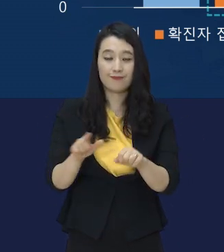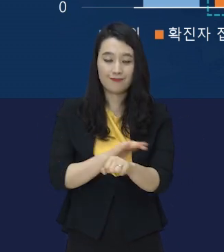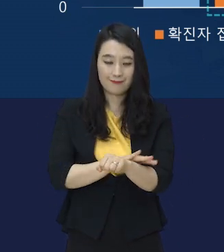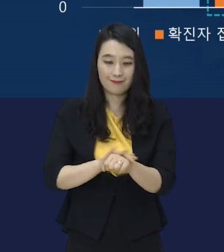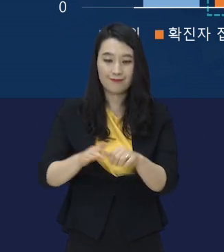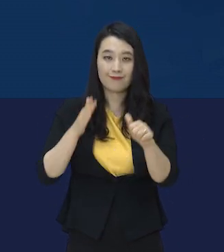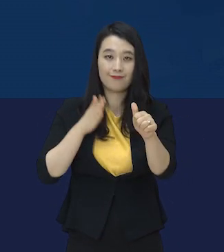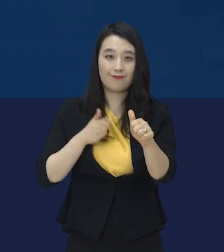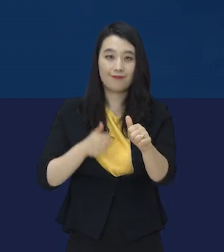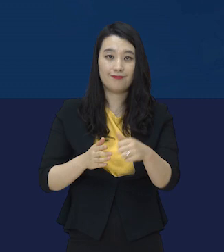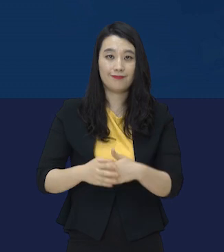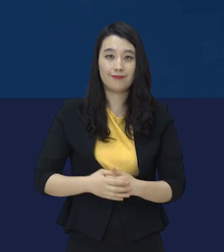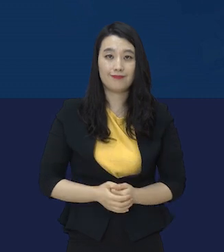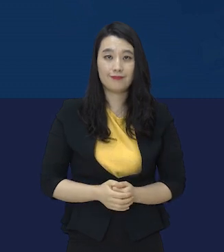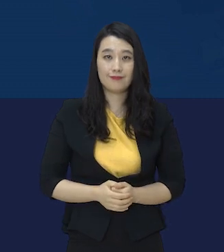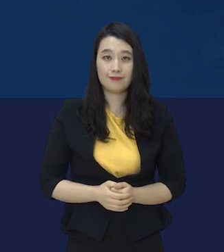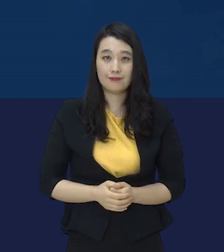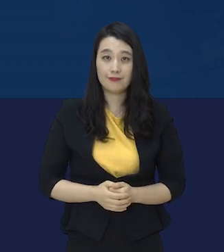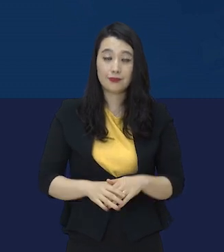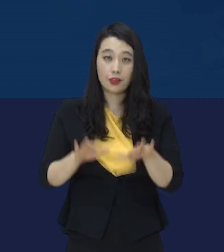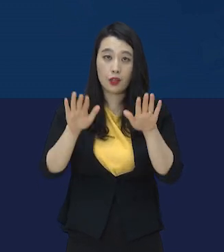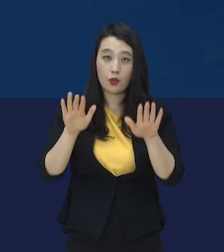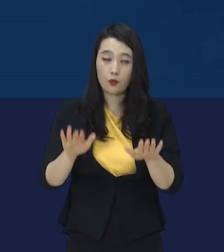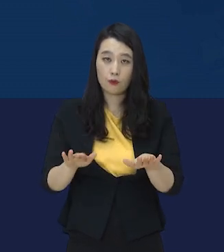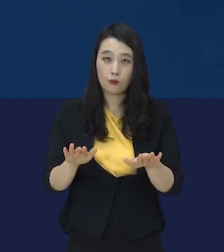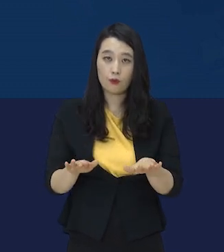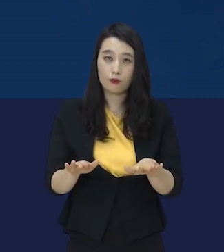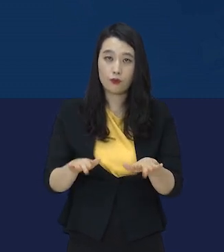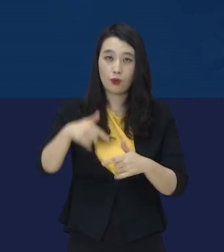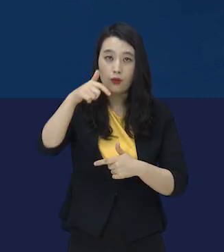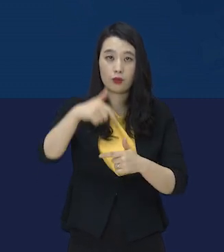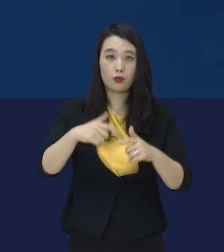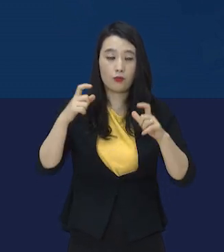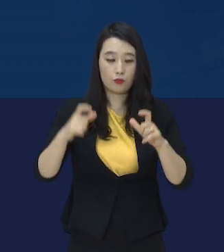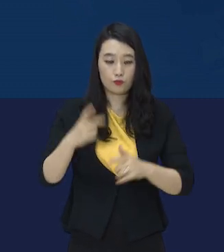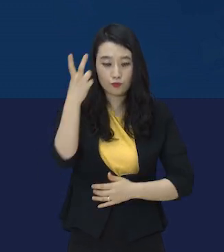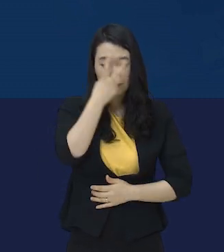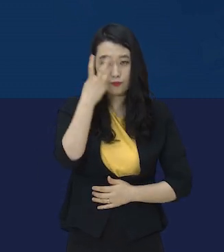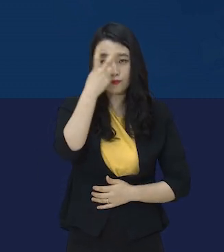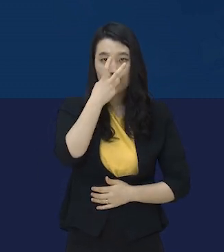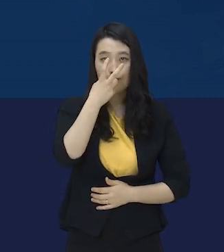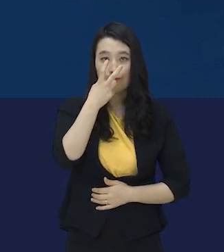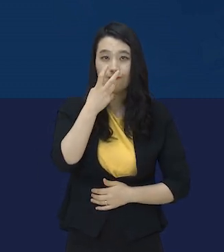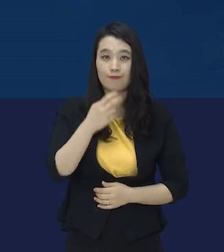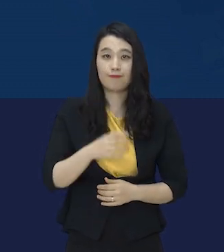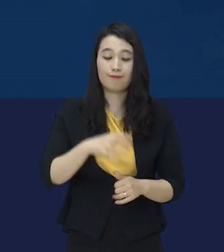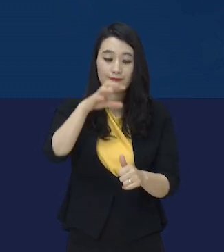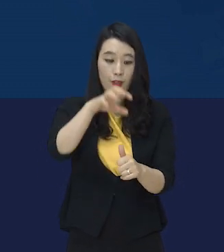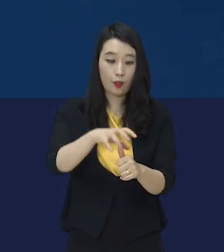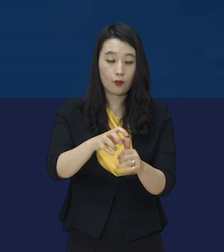주시기를 바랍니다. 오늘 현재 우리 강남구가 관리하고 있는 자가격리자는